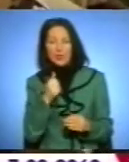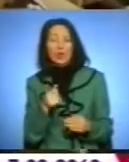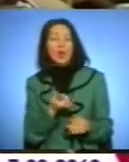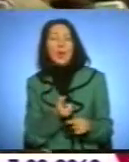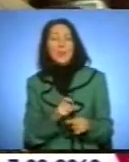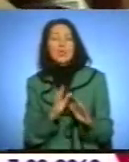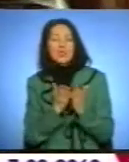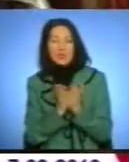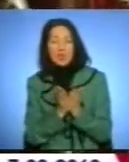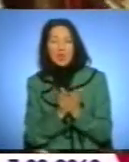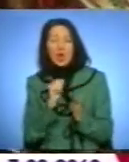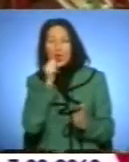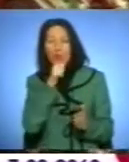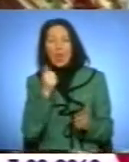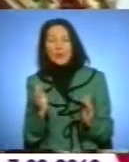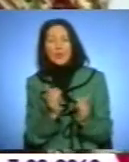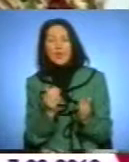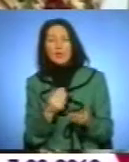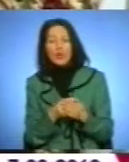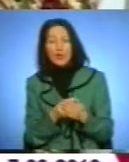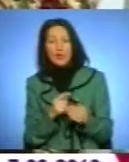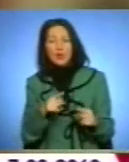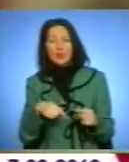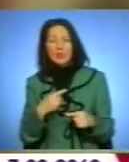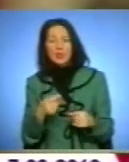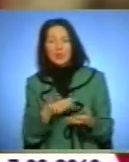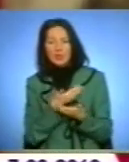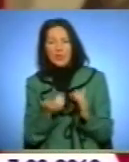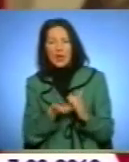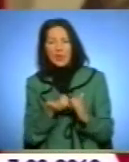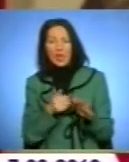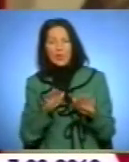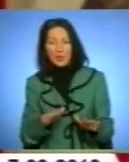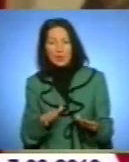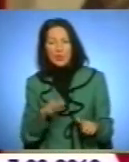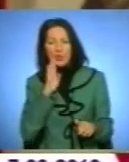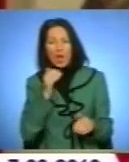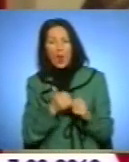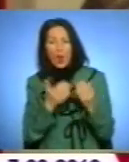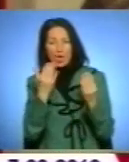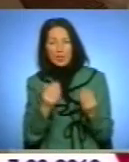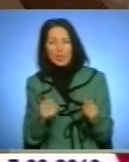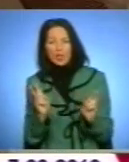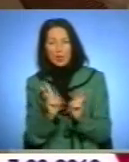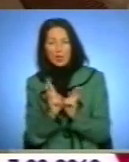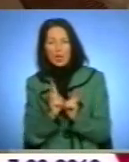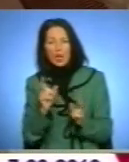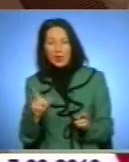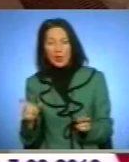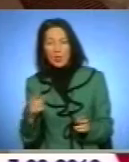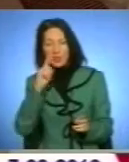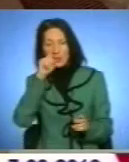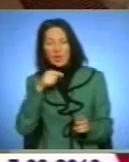через відсутність місця. Тетяна Ковалькова щодня зустрічає відвідувачів, тому знає, які книжки в попиті. Каже, Шевченко